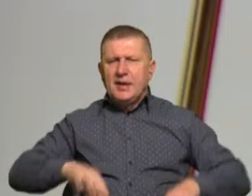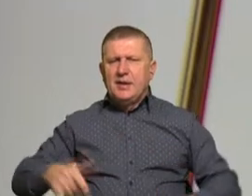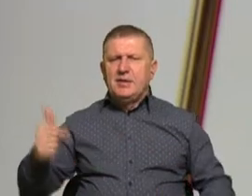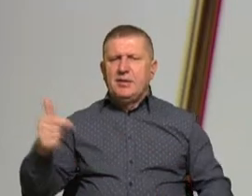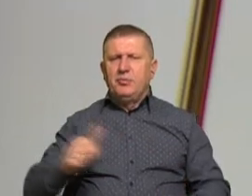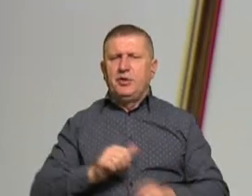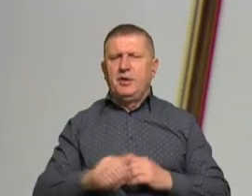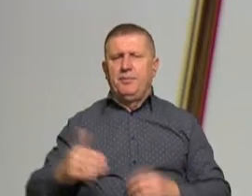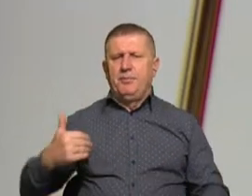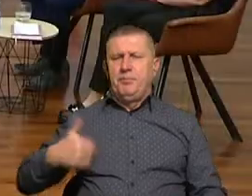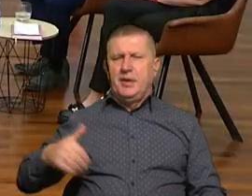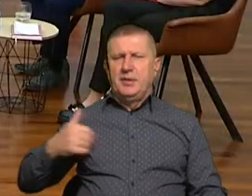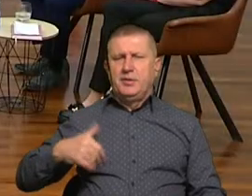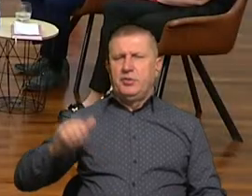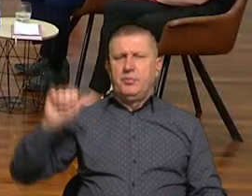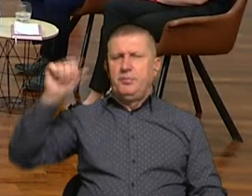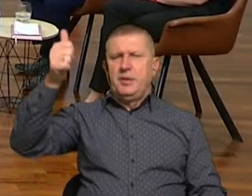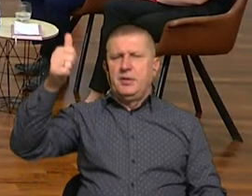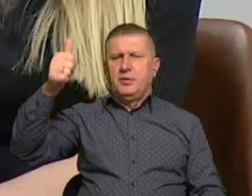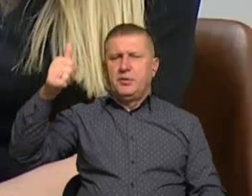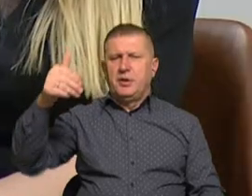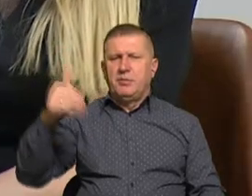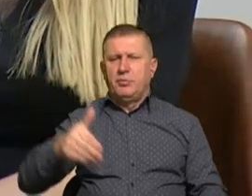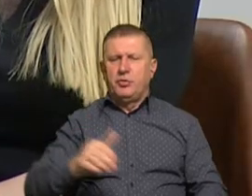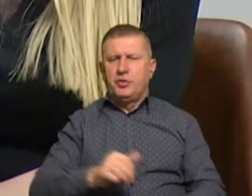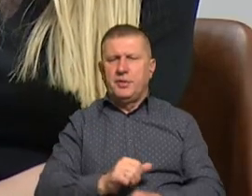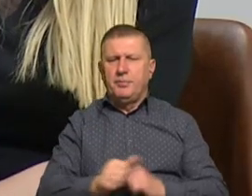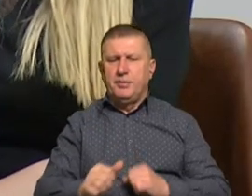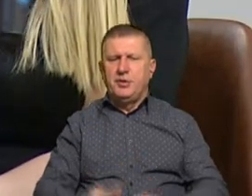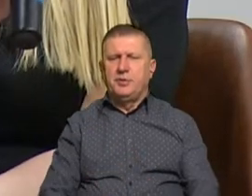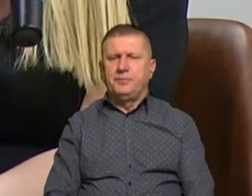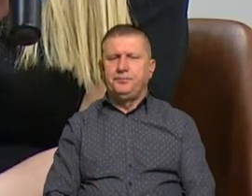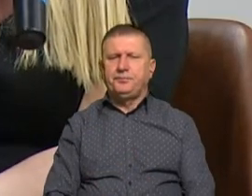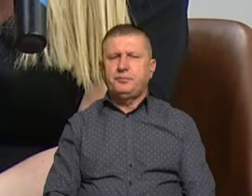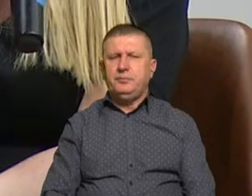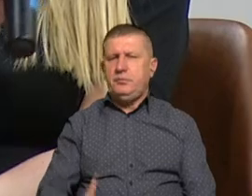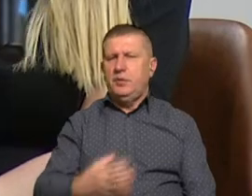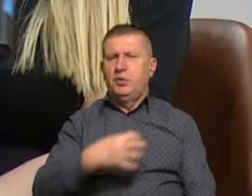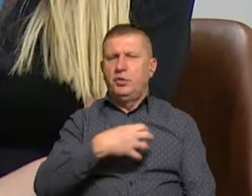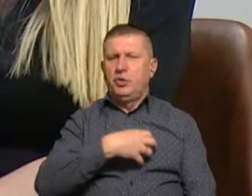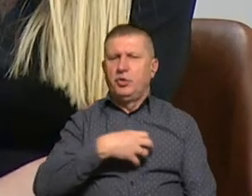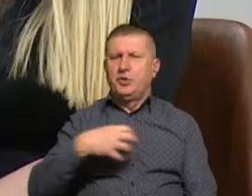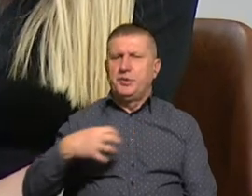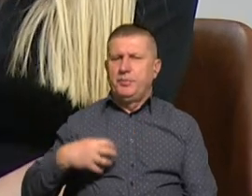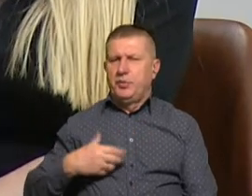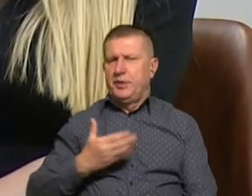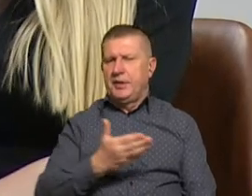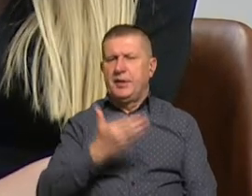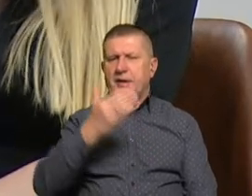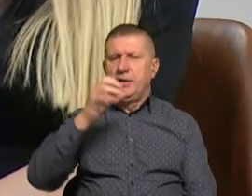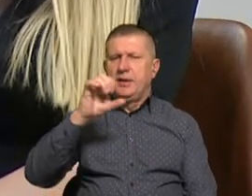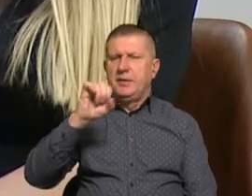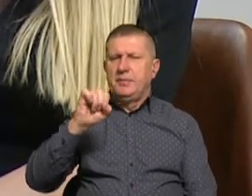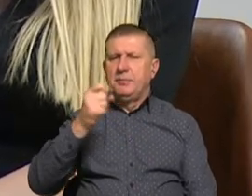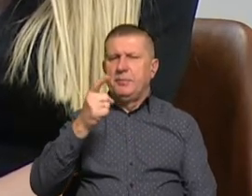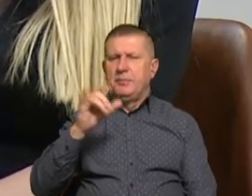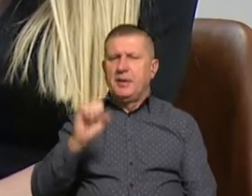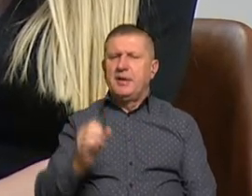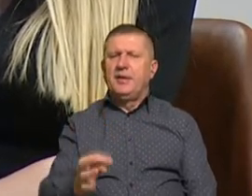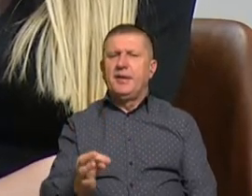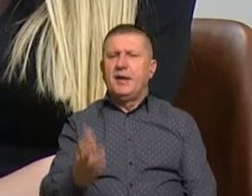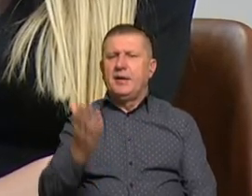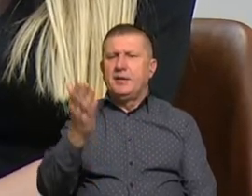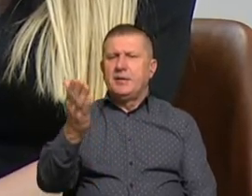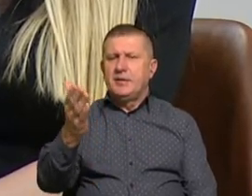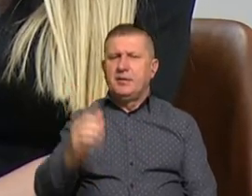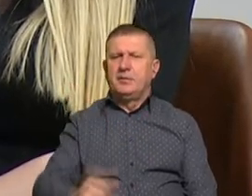Bielsko może być pierwszą gminą zero waste w Polsce. Na pytanie z zakresu gospodarki odpadami odpowiada pani Magdalena Madzia. Teraz o odpowiedź poproszę